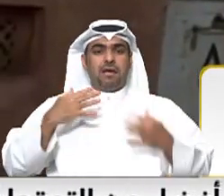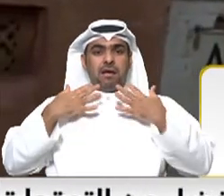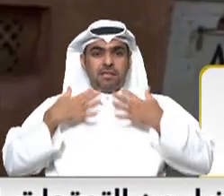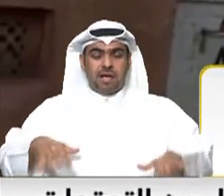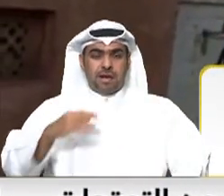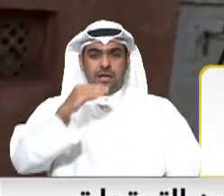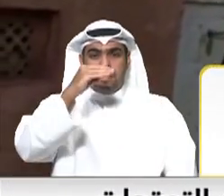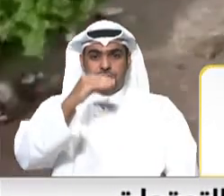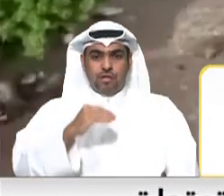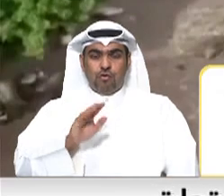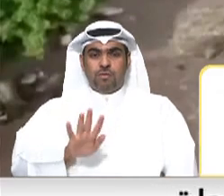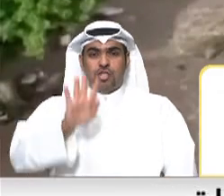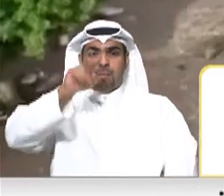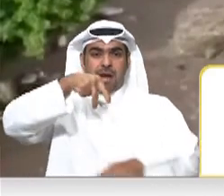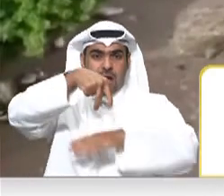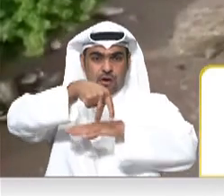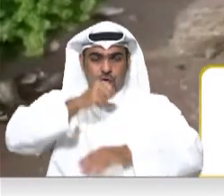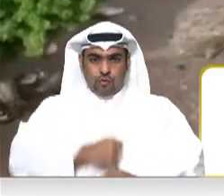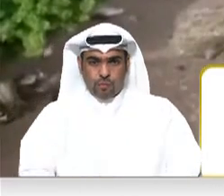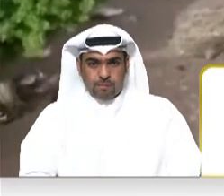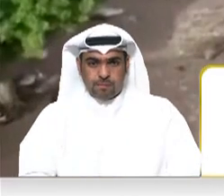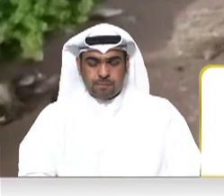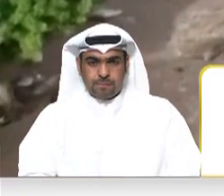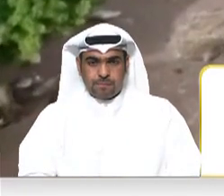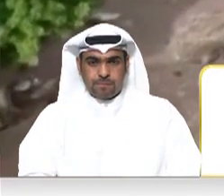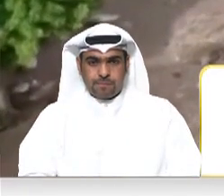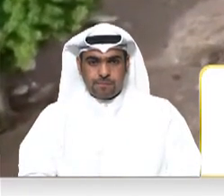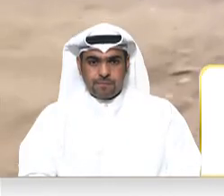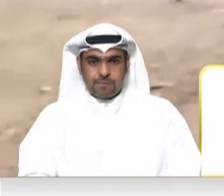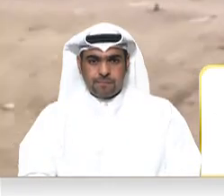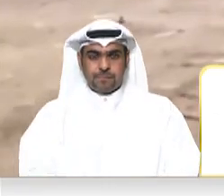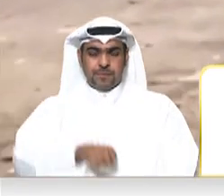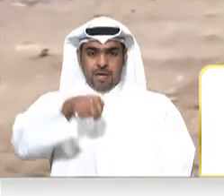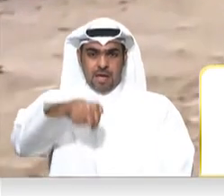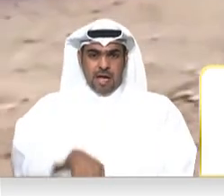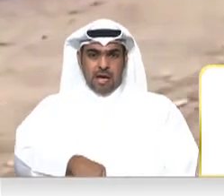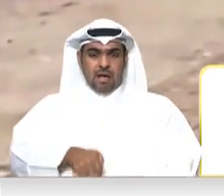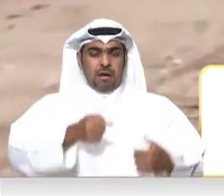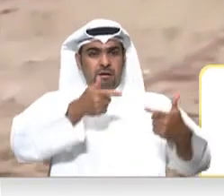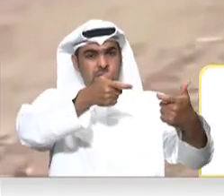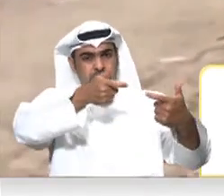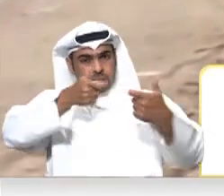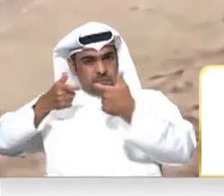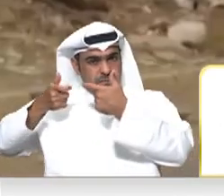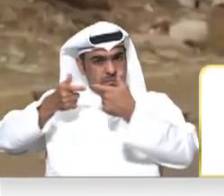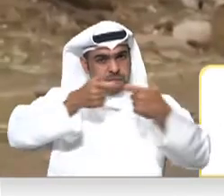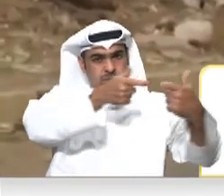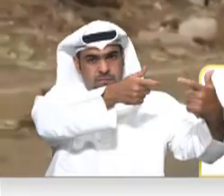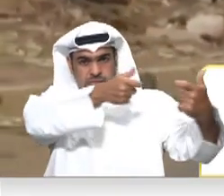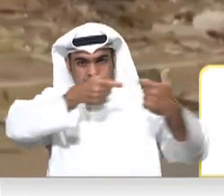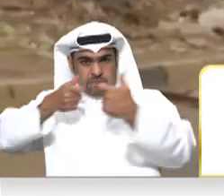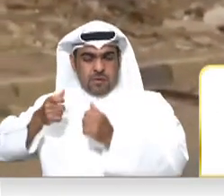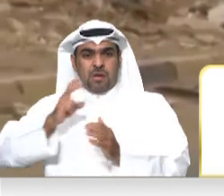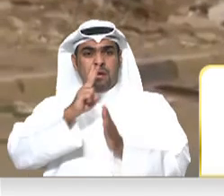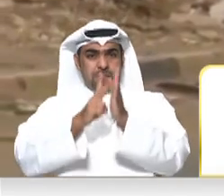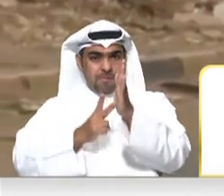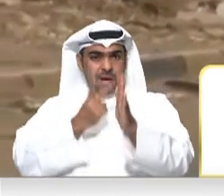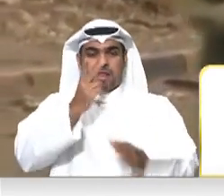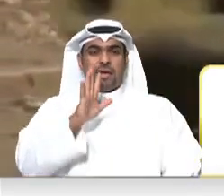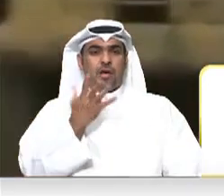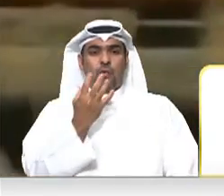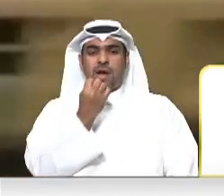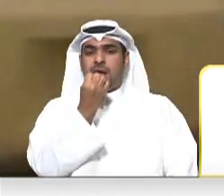وشمالي الخرطوم في وقت تجددت فيه الاشتباكات بمدينه الفاشر في اقليم دارفور